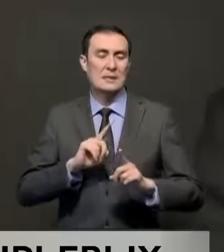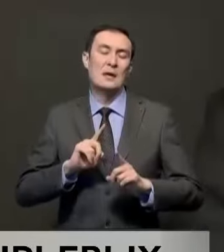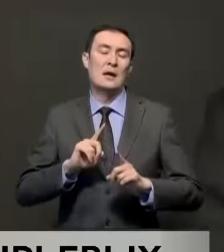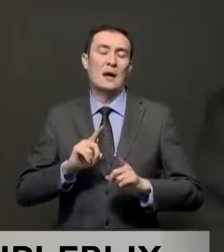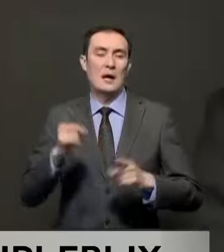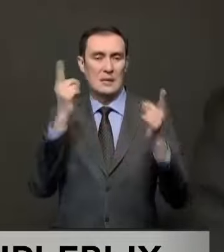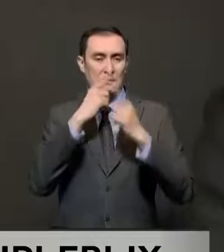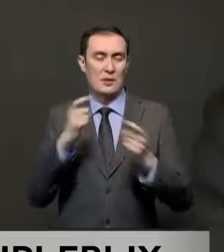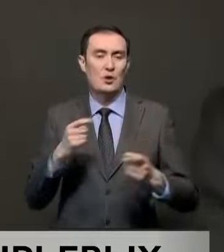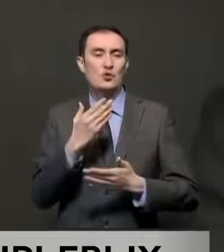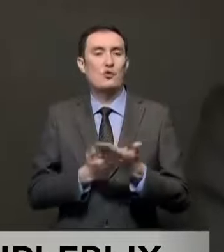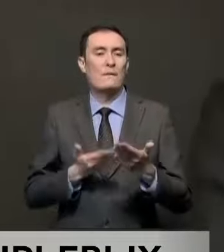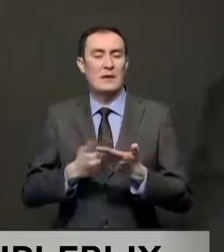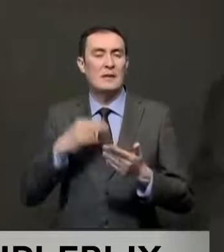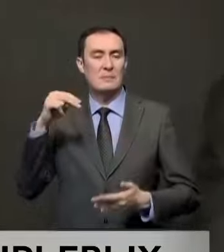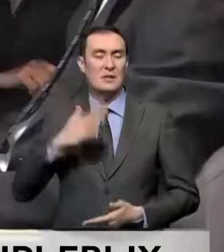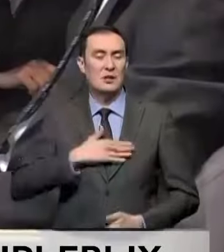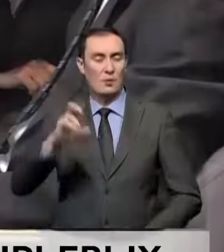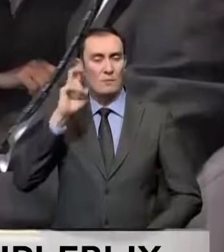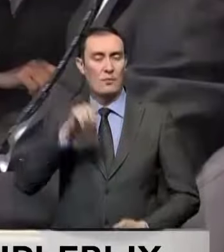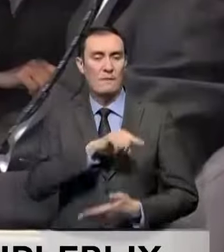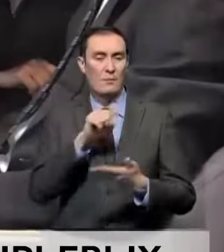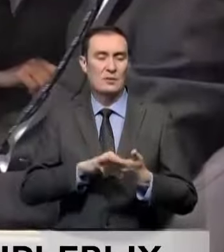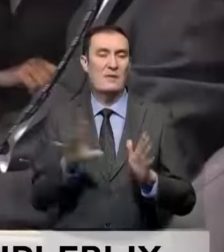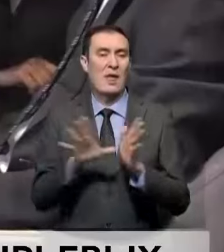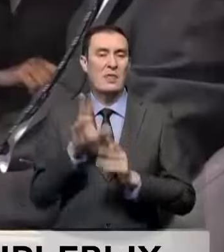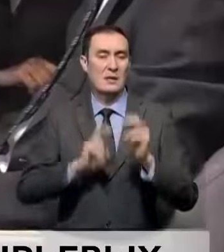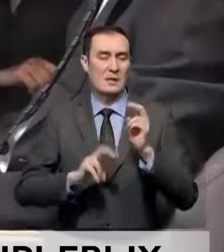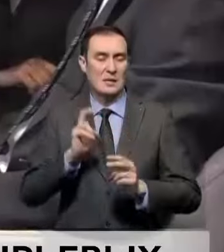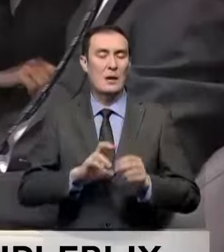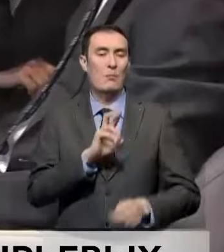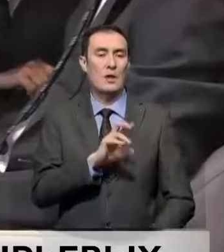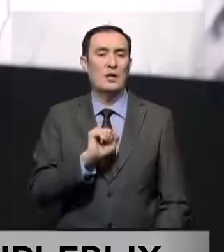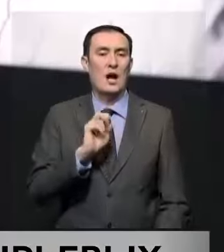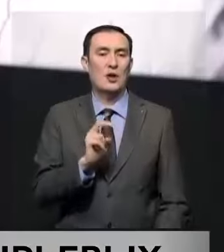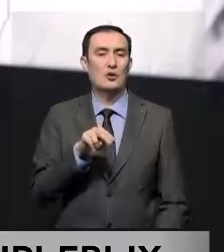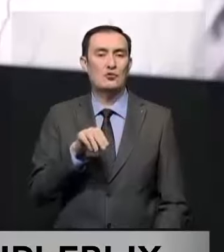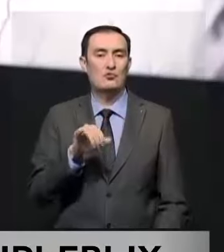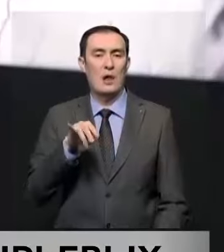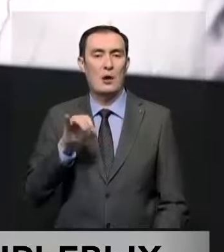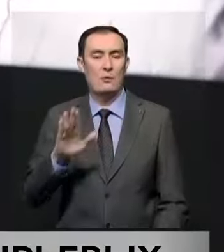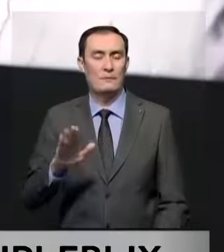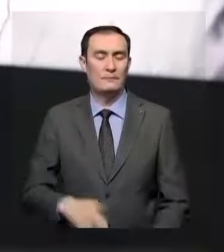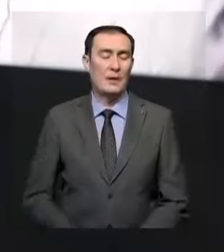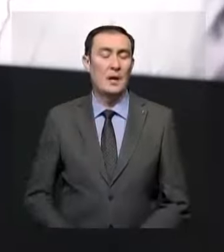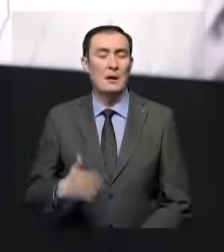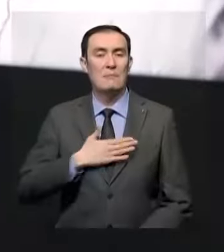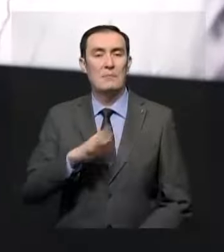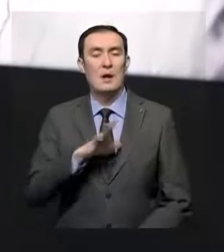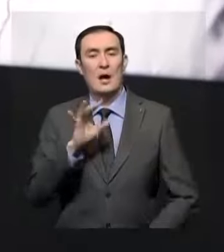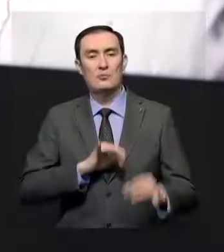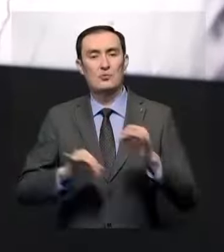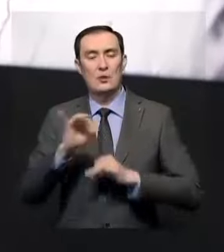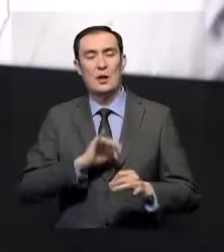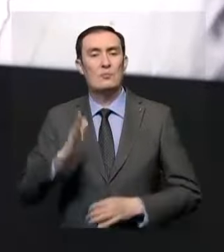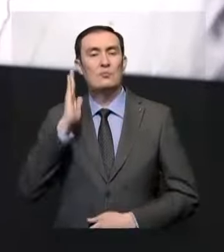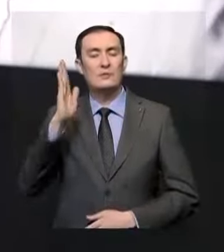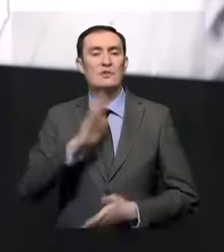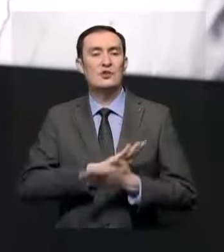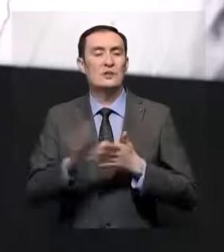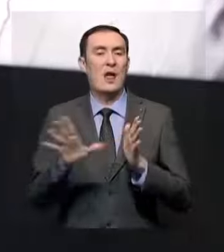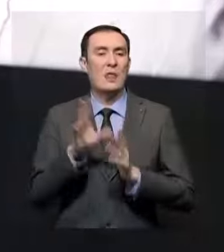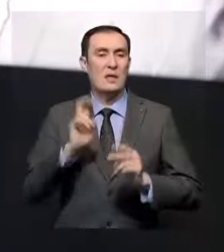конференции, отметил советник президента нашей страны по вопросам энергетики Булат Акчулаков. Мы обсудили будущее зеленой